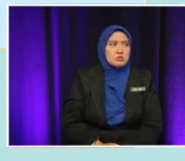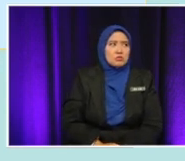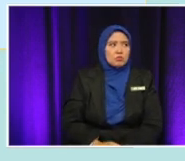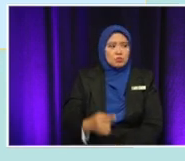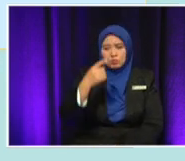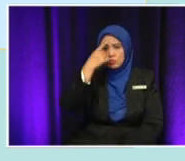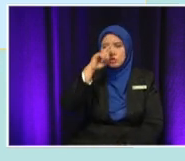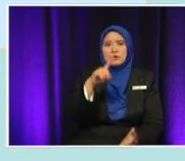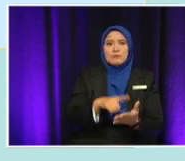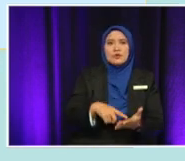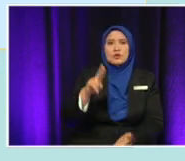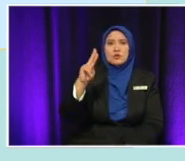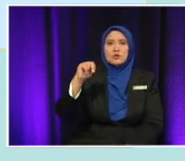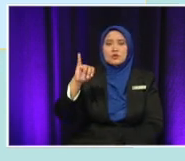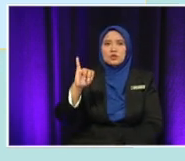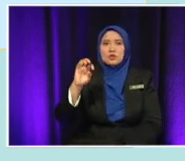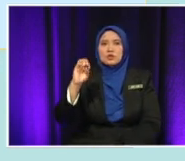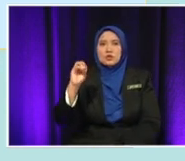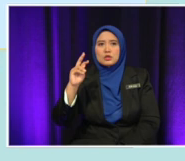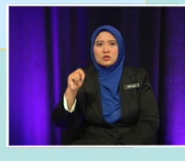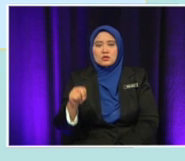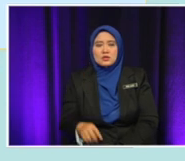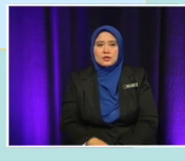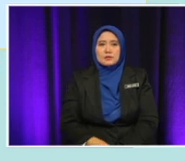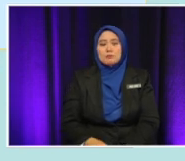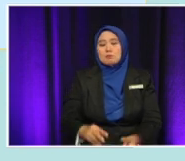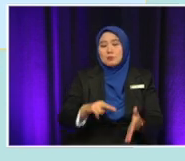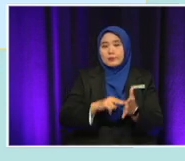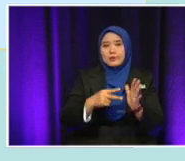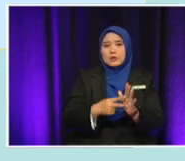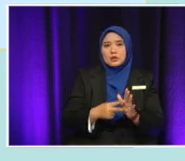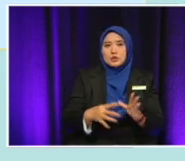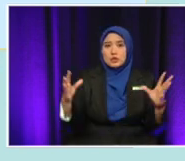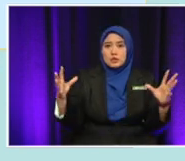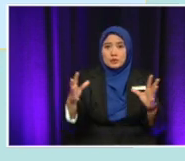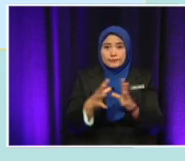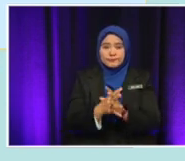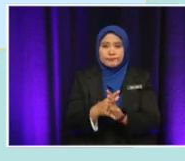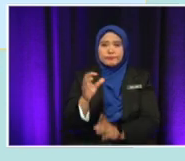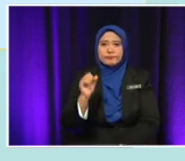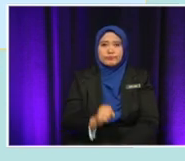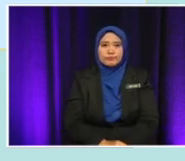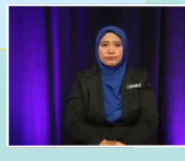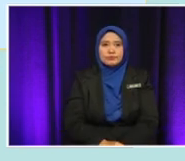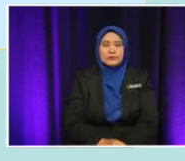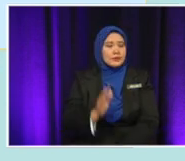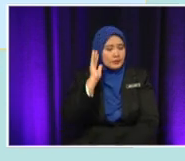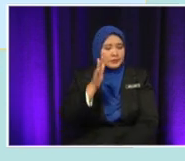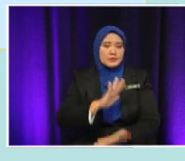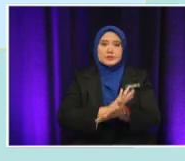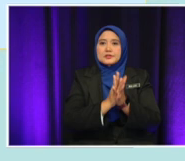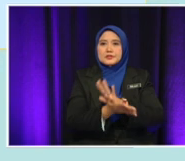kita tahu dalam bahasa Melayu ialah kesatuan Nah kita Satukan tersebut jadi bentuknya akan jadi lainnya